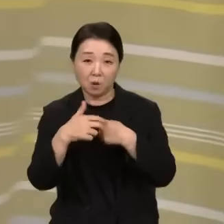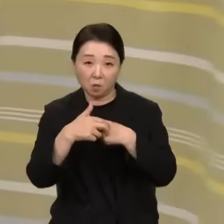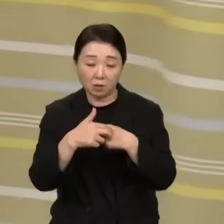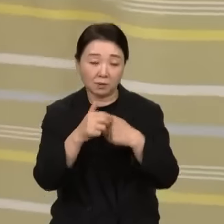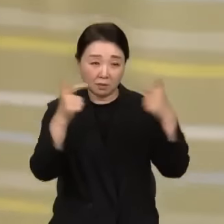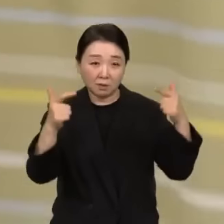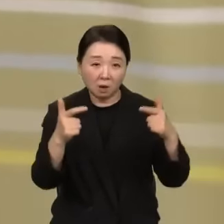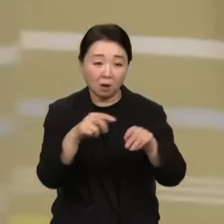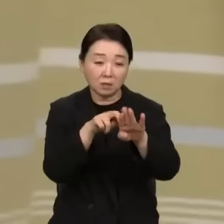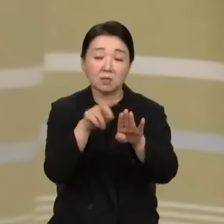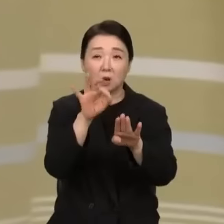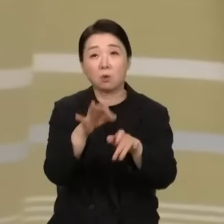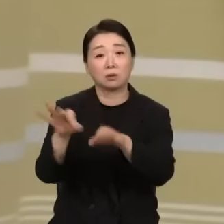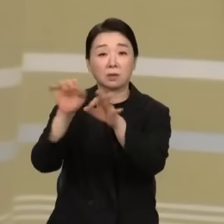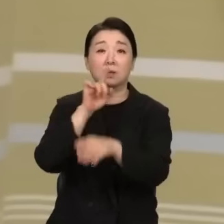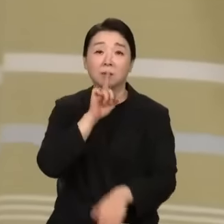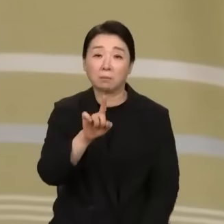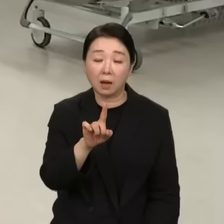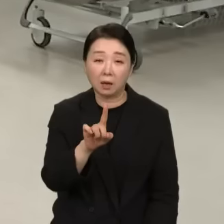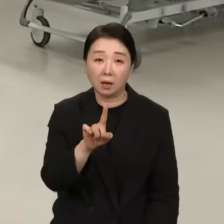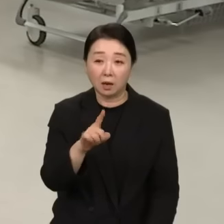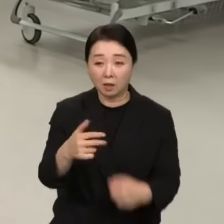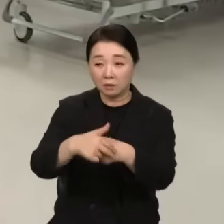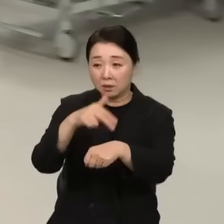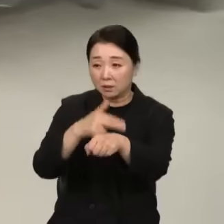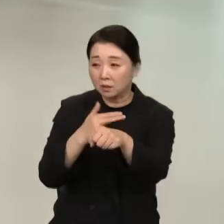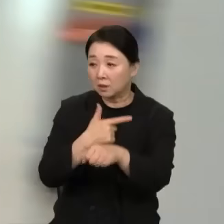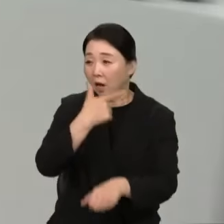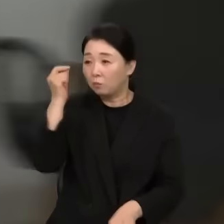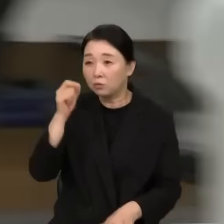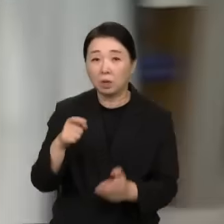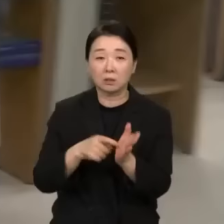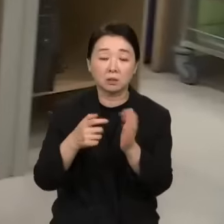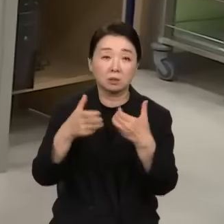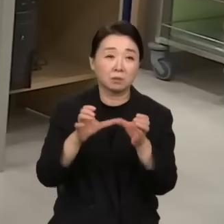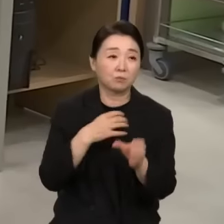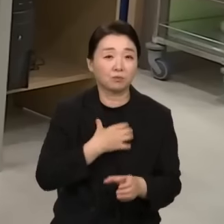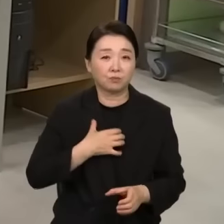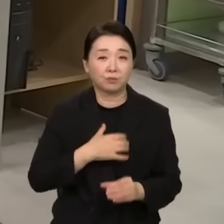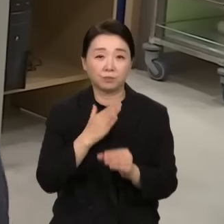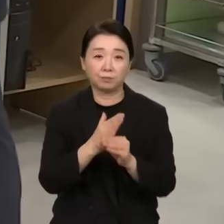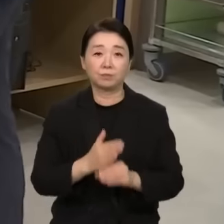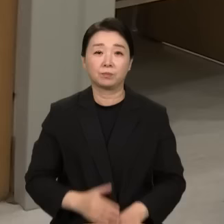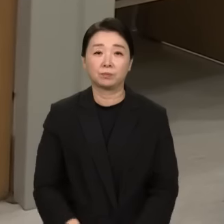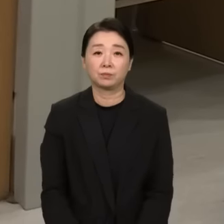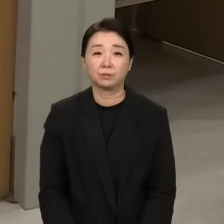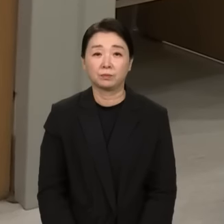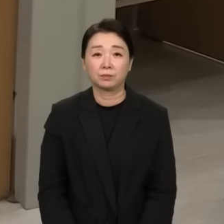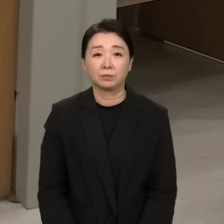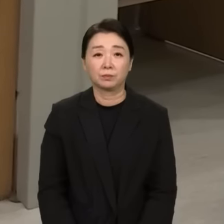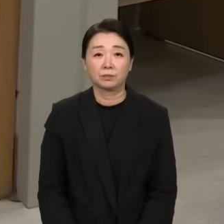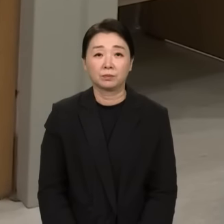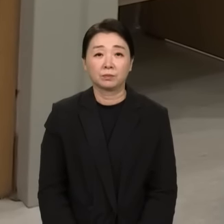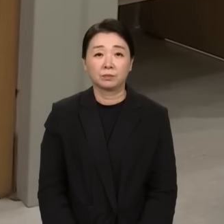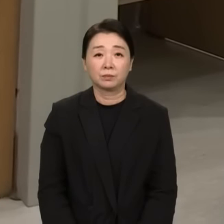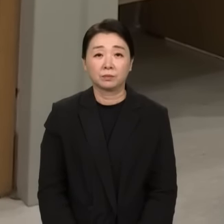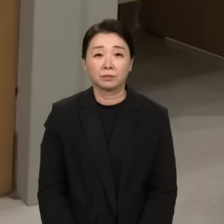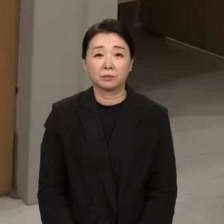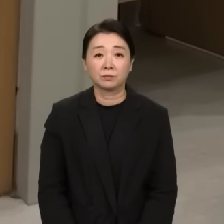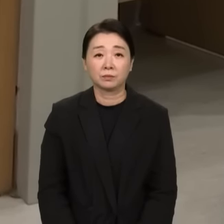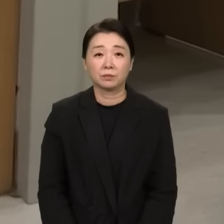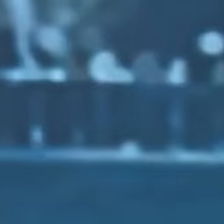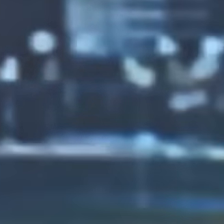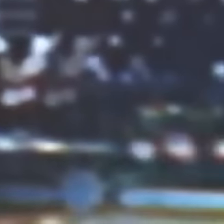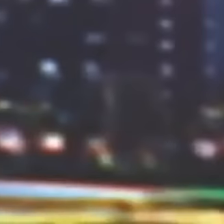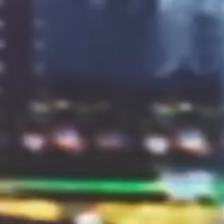했습니다 하지만 진료를 볼 의사 자체가 부족해 응급실은 위기를 겪을 거란 우려가 나옵니다 JTBC 이예원